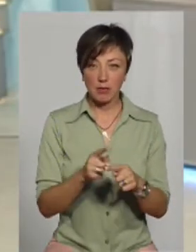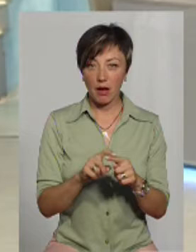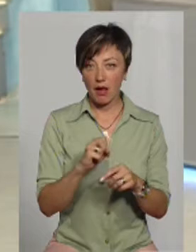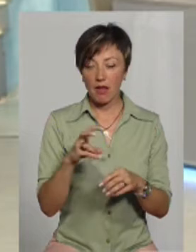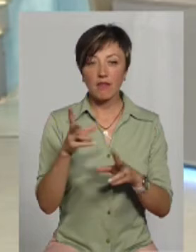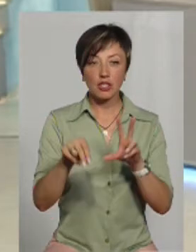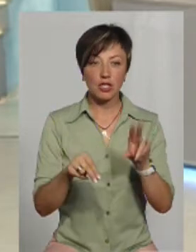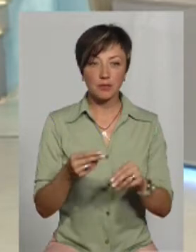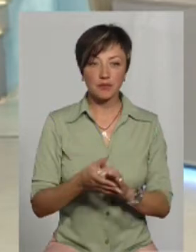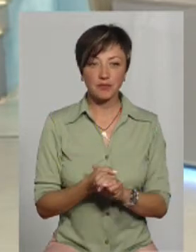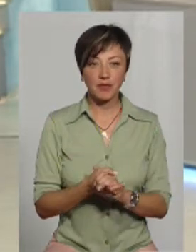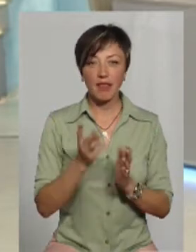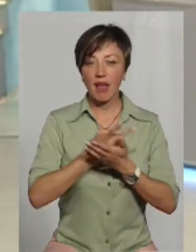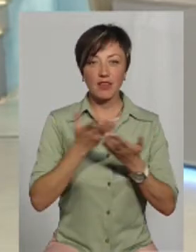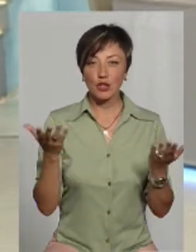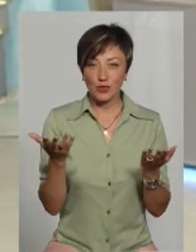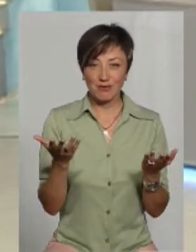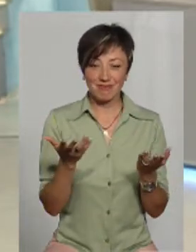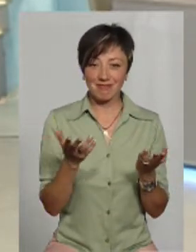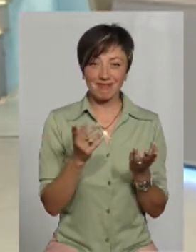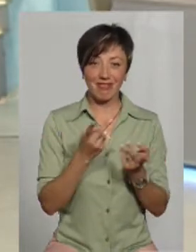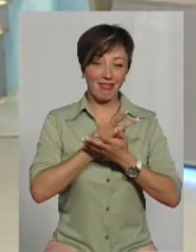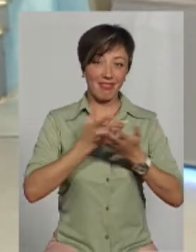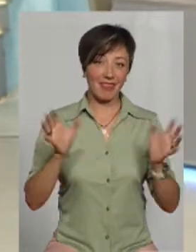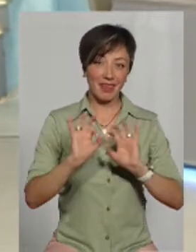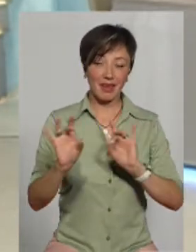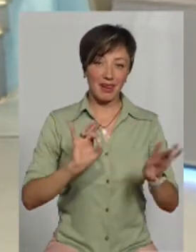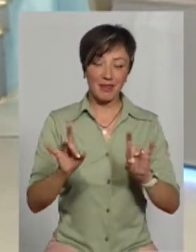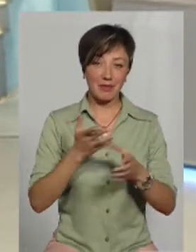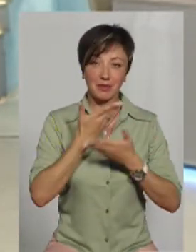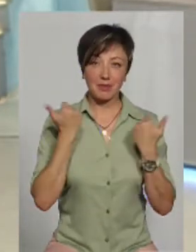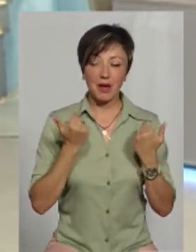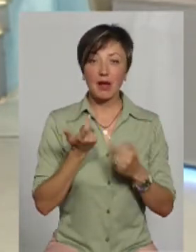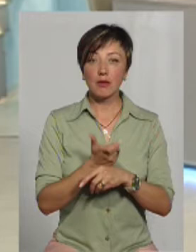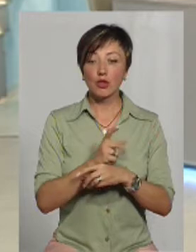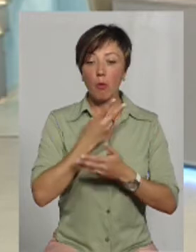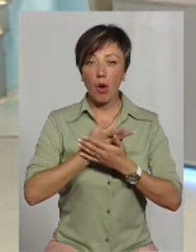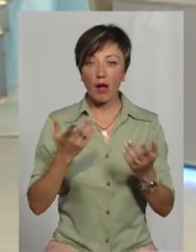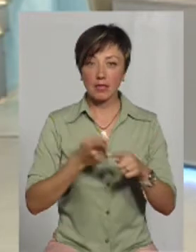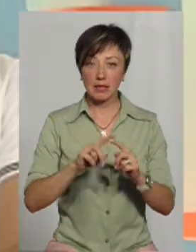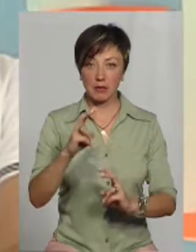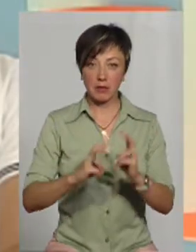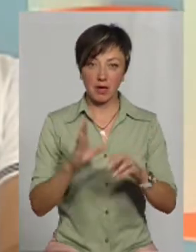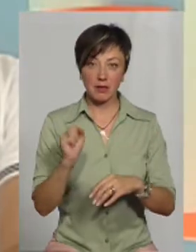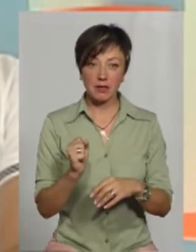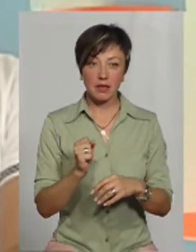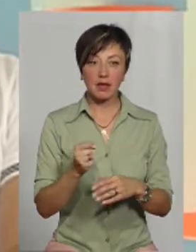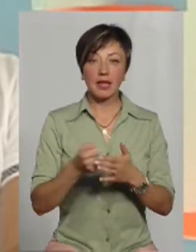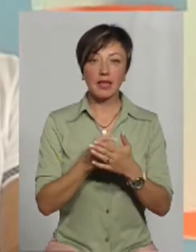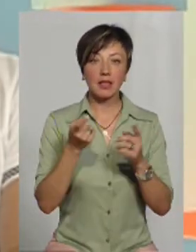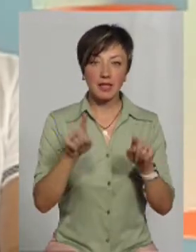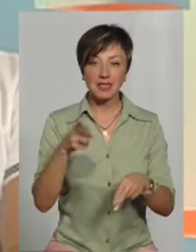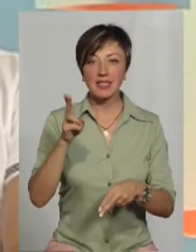Але ви як вважаєте? Не афішуються. Вони не афішуються, так? Угу. Нам треба більше показувати ці підприємства. От, іти на до цьому